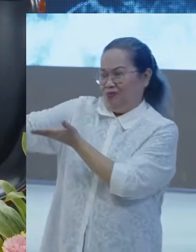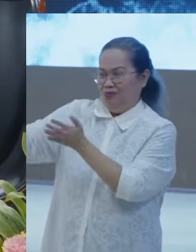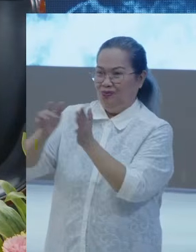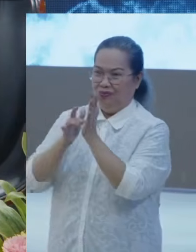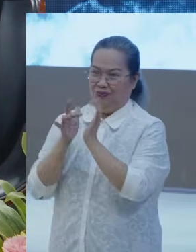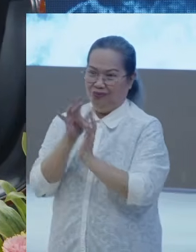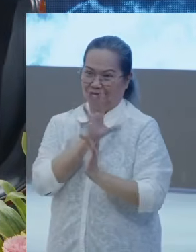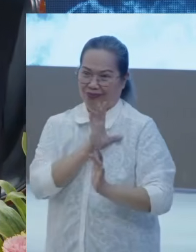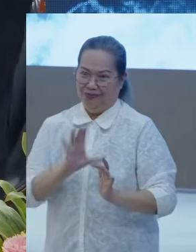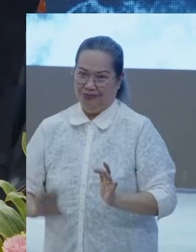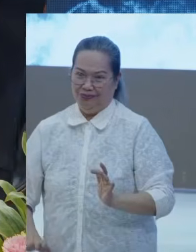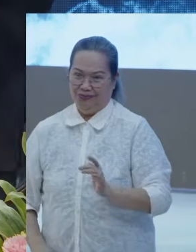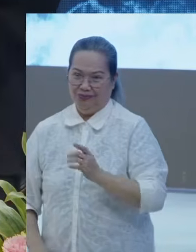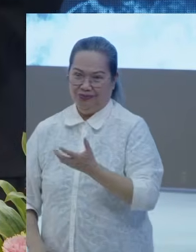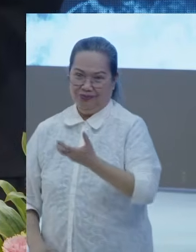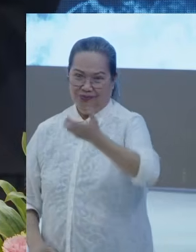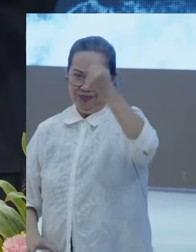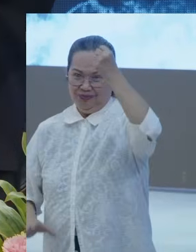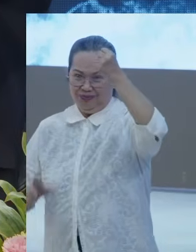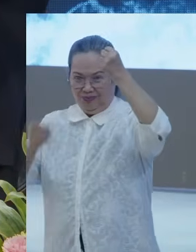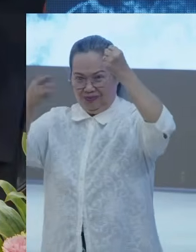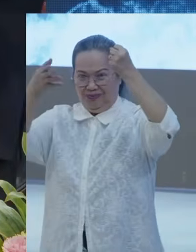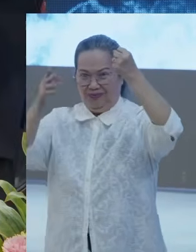kanilang sariling Mesiyas.